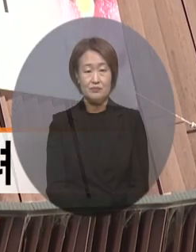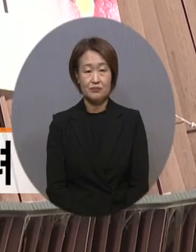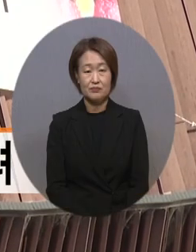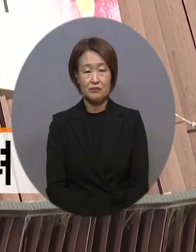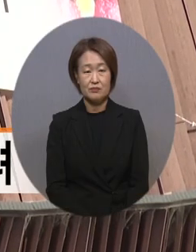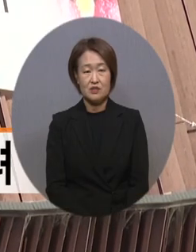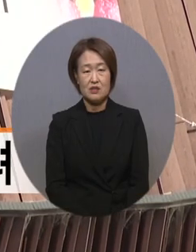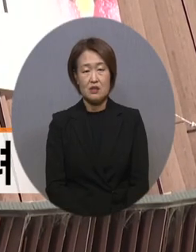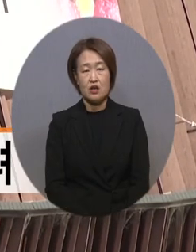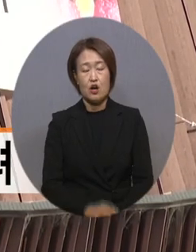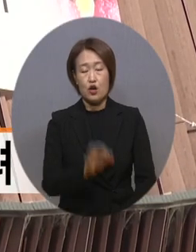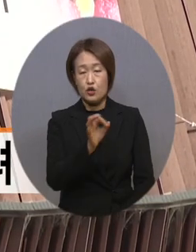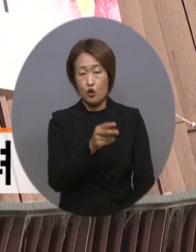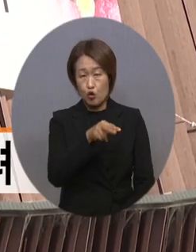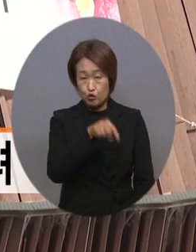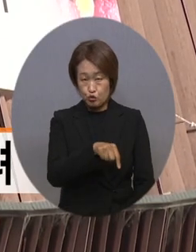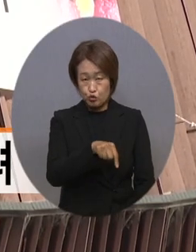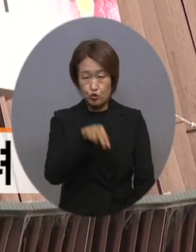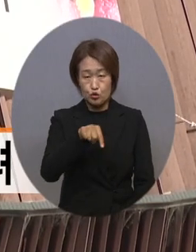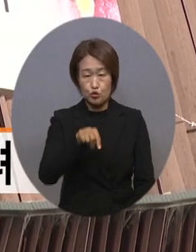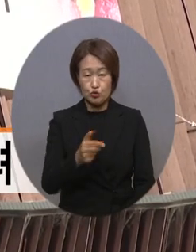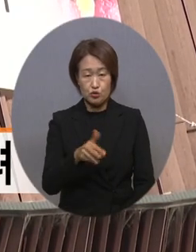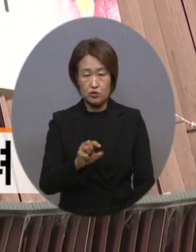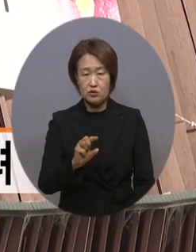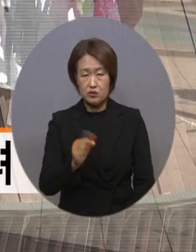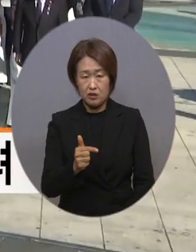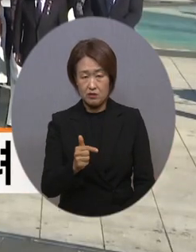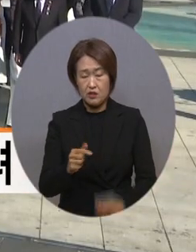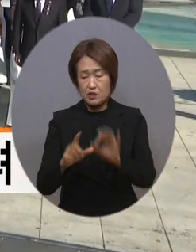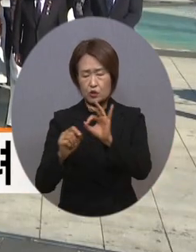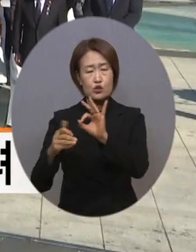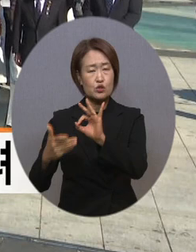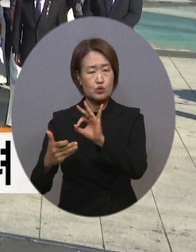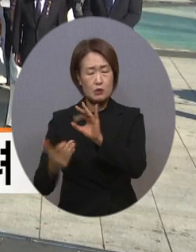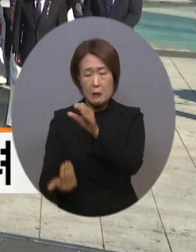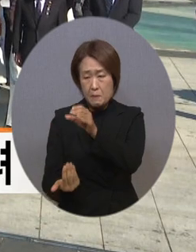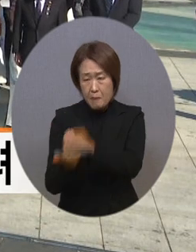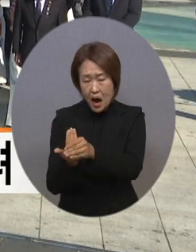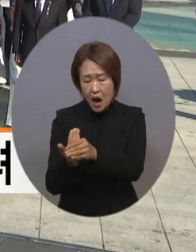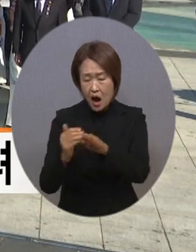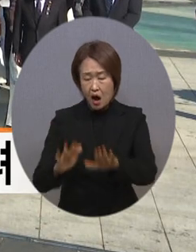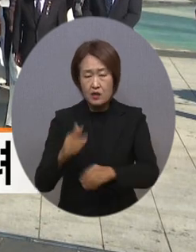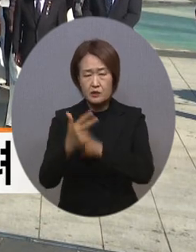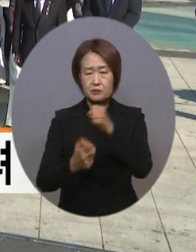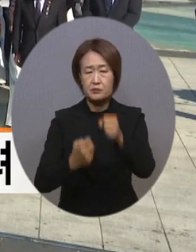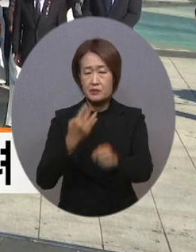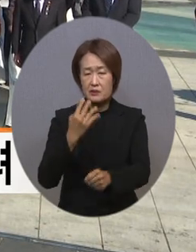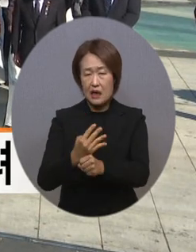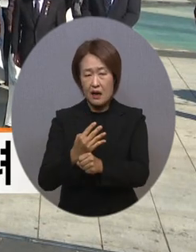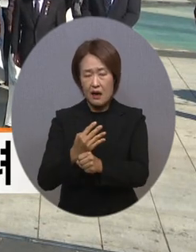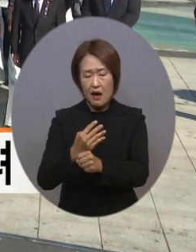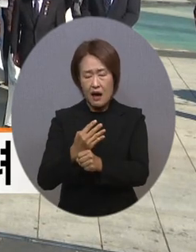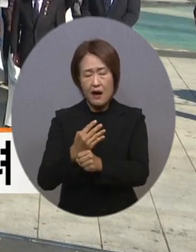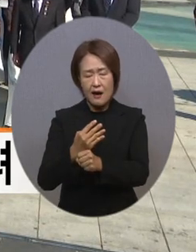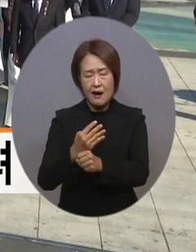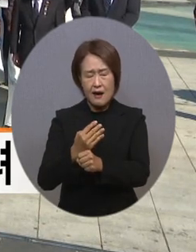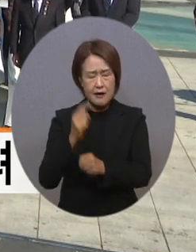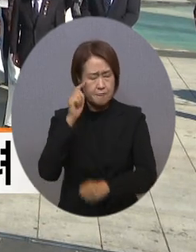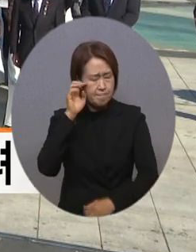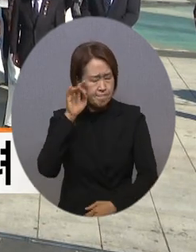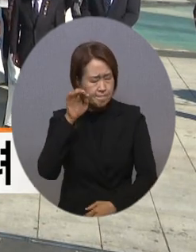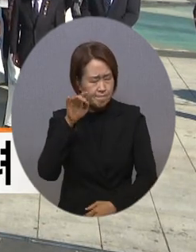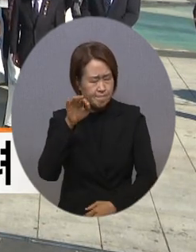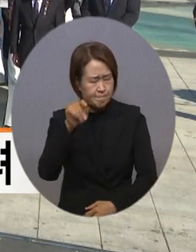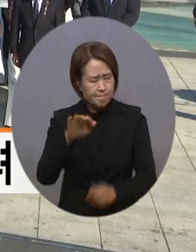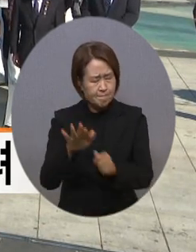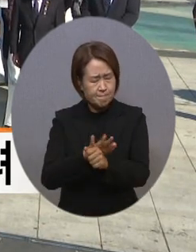현대사의 비극인 여수 순천 11구 사건 74주기를 맞아 희생자의 넋을 추모하고 유족의 아픔을